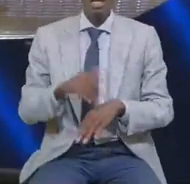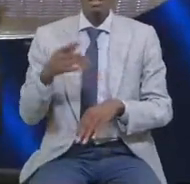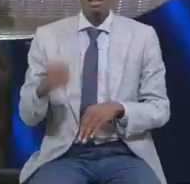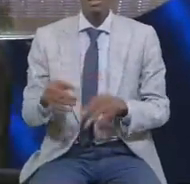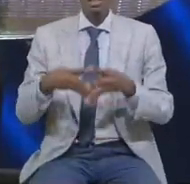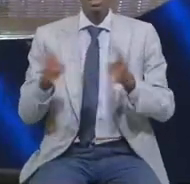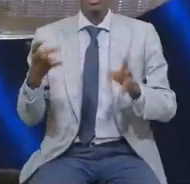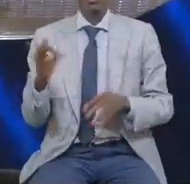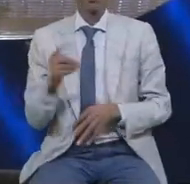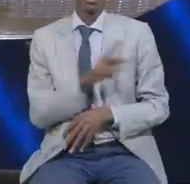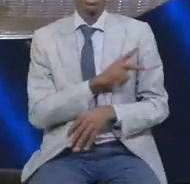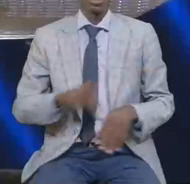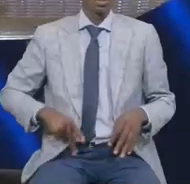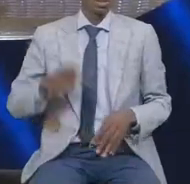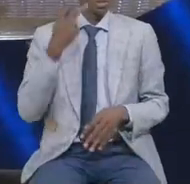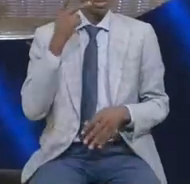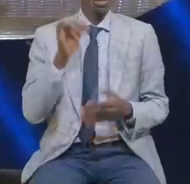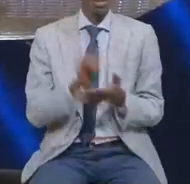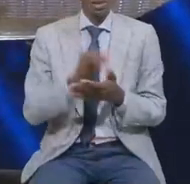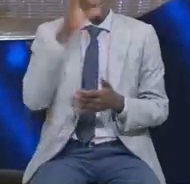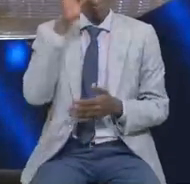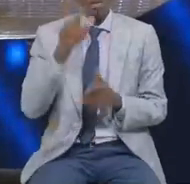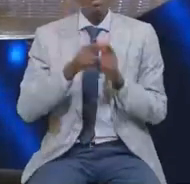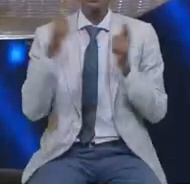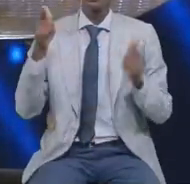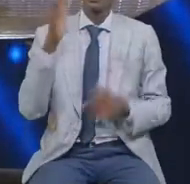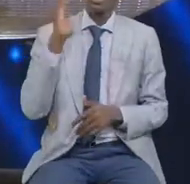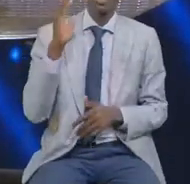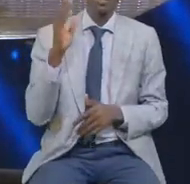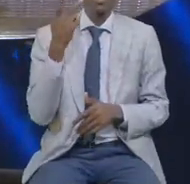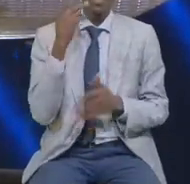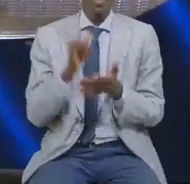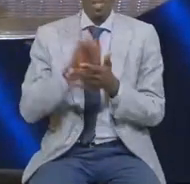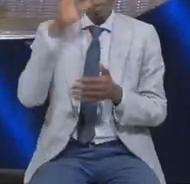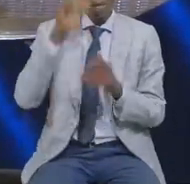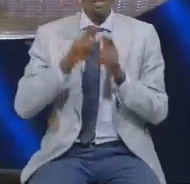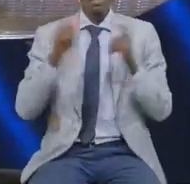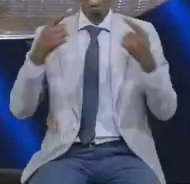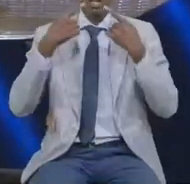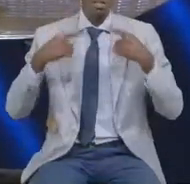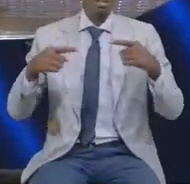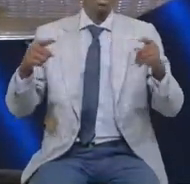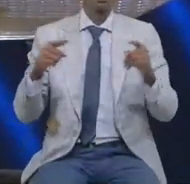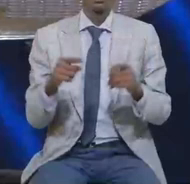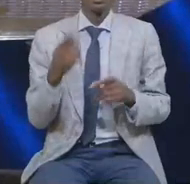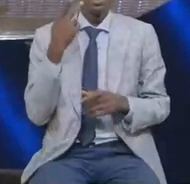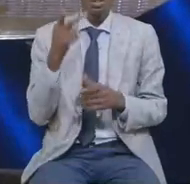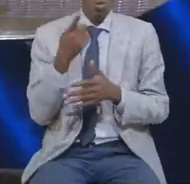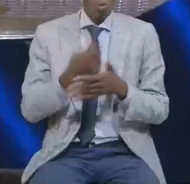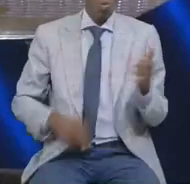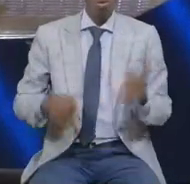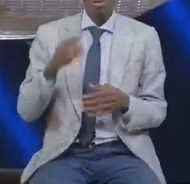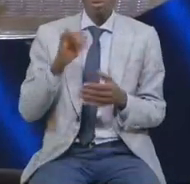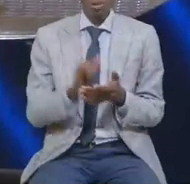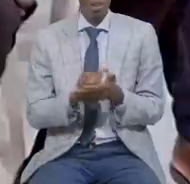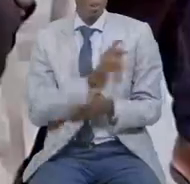Voyons son grand témoignage. Regardez sa grande déclaration, ce qu'il avait dit au sujet du